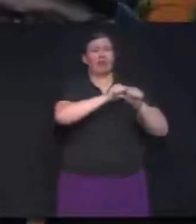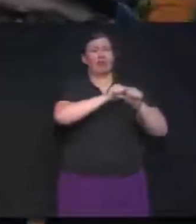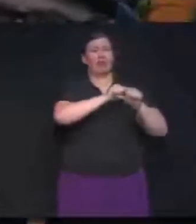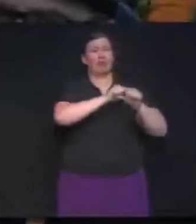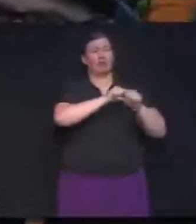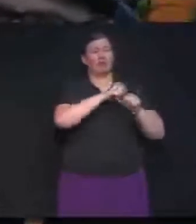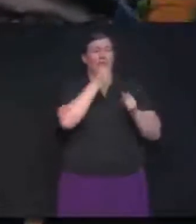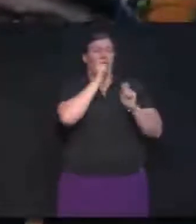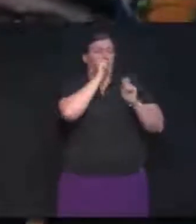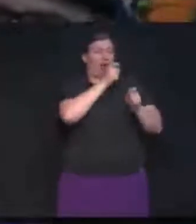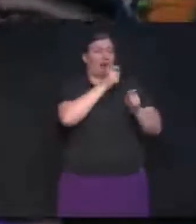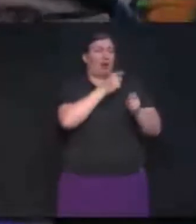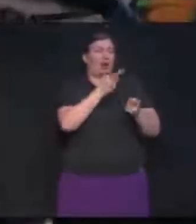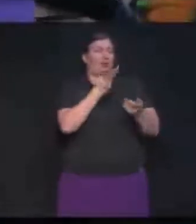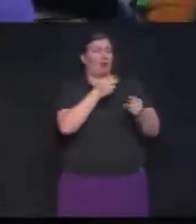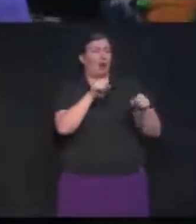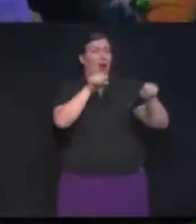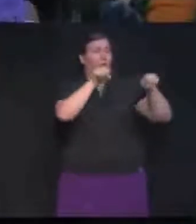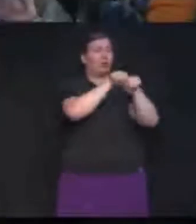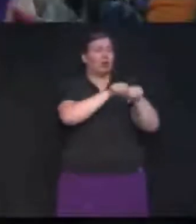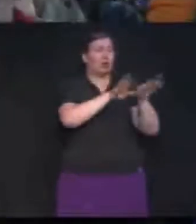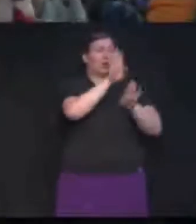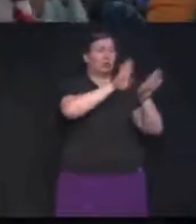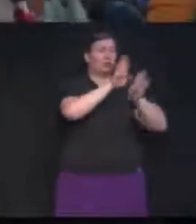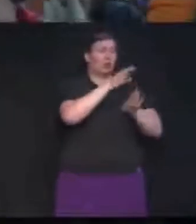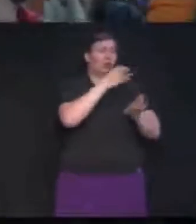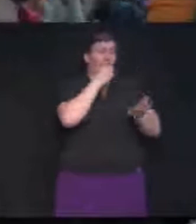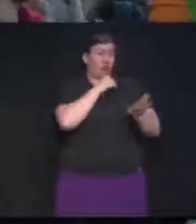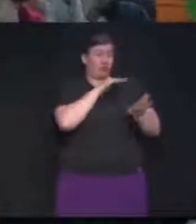Anträge gerade online abgestimmt werden